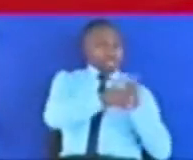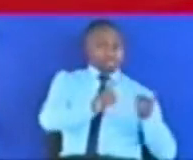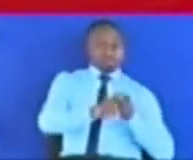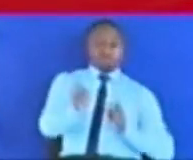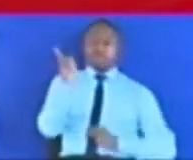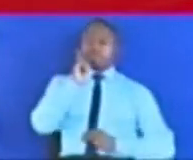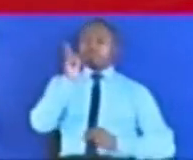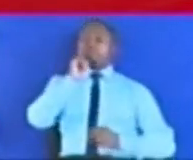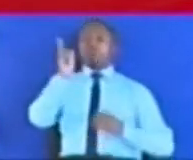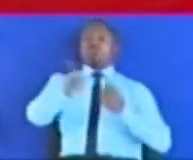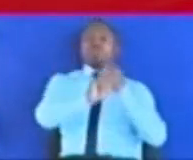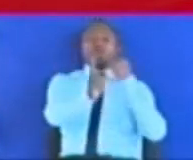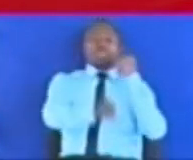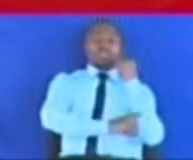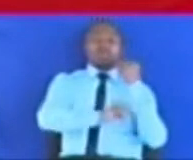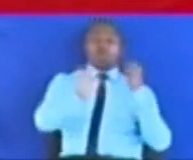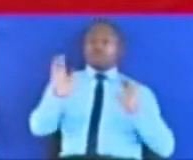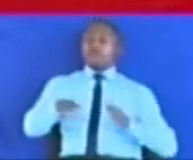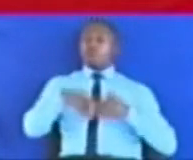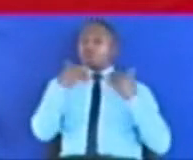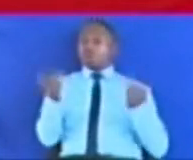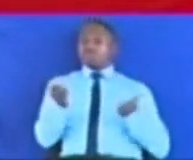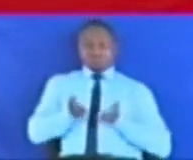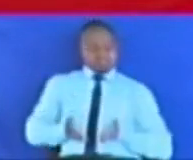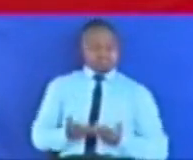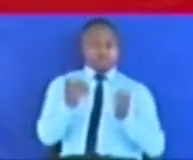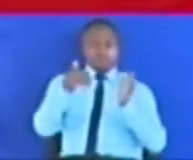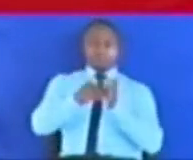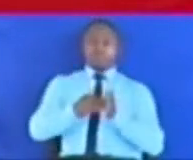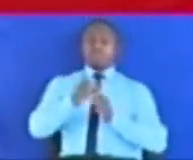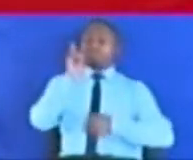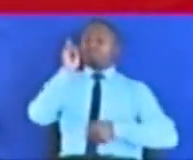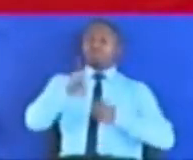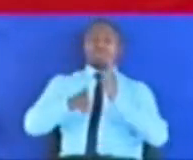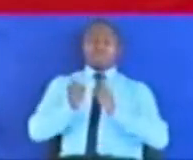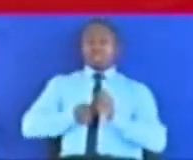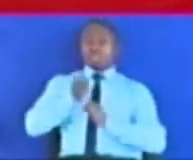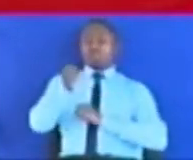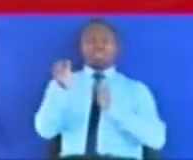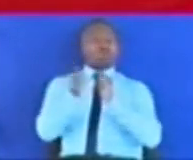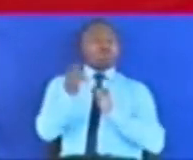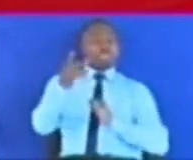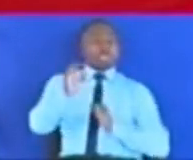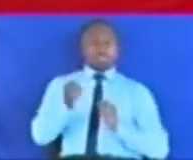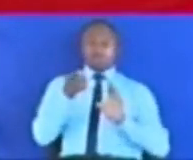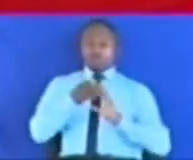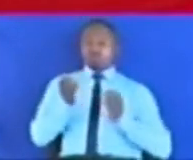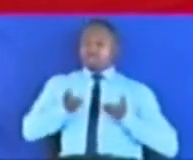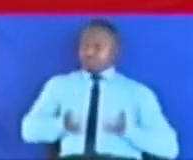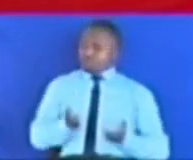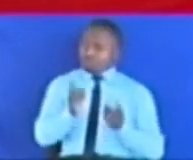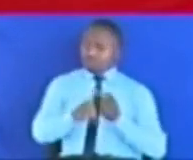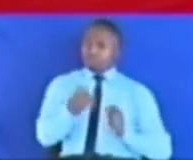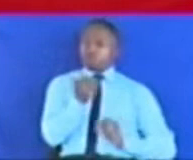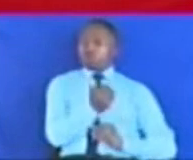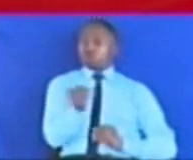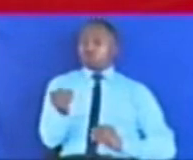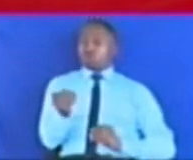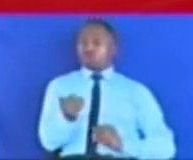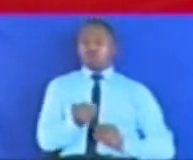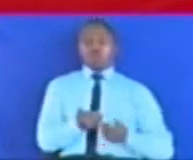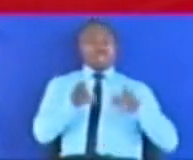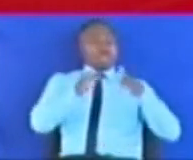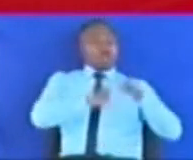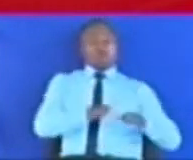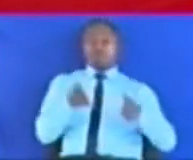mama wajawazito hawezi kujifungua paka watembee kilomita 10 mpaka 20 kupata huduma hiyo. Watoto wadogo wanapoteza